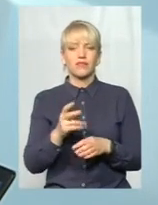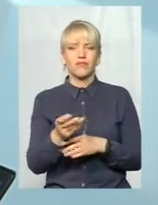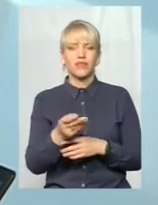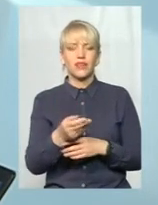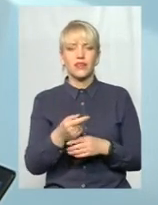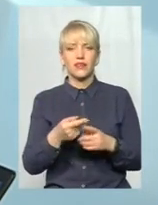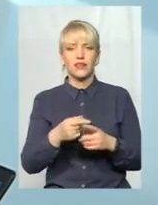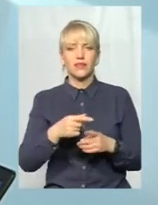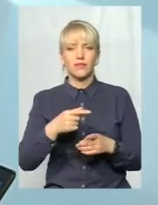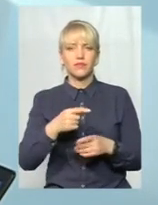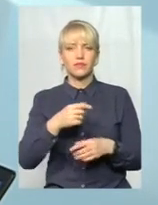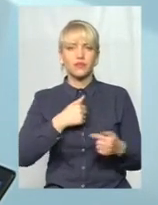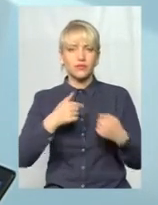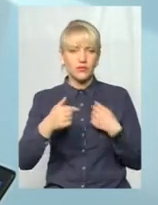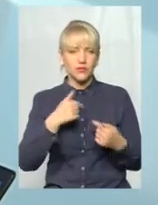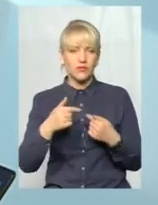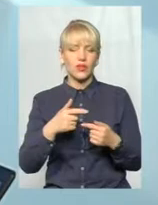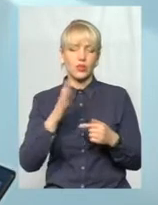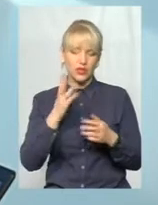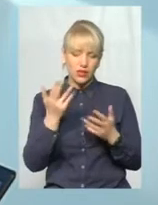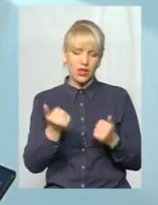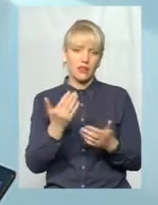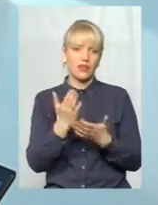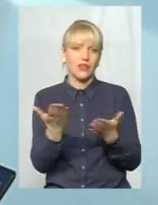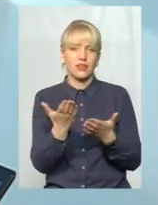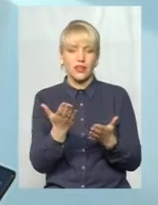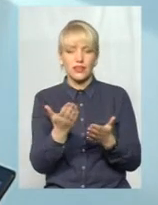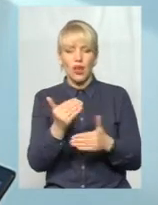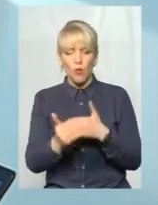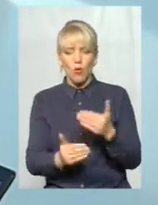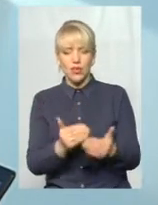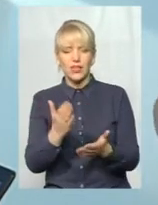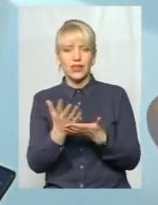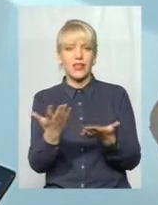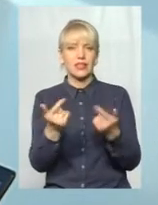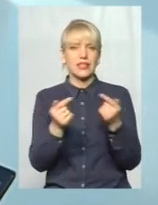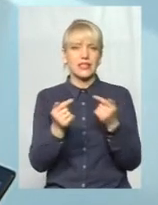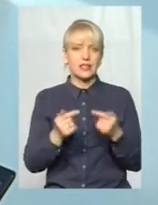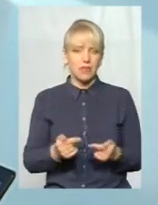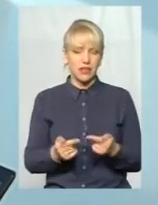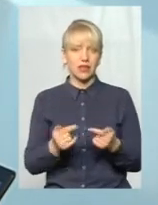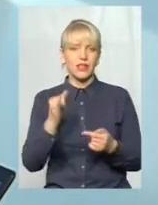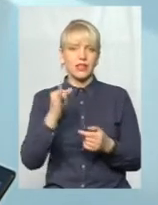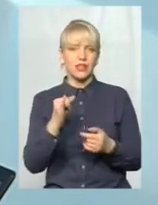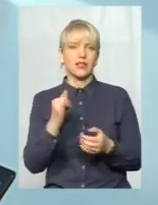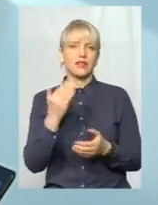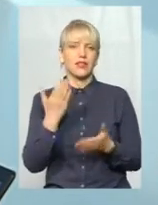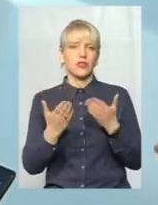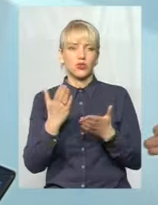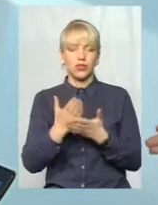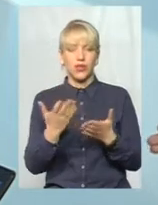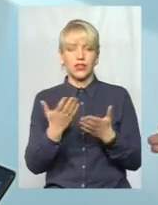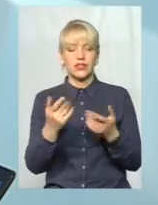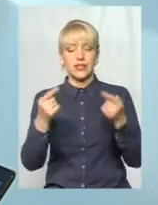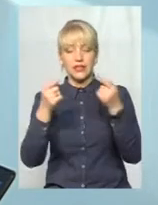тільки виясняється, що да, якась є послідовність, да, якийсь є збіг. Якщо є збіг якийсь в якомусь певному алгоритмі,